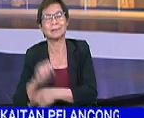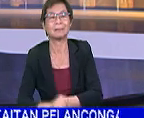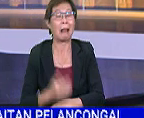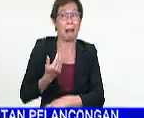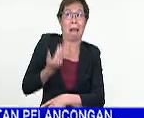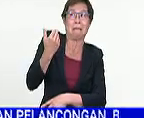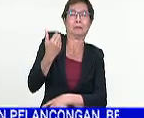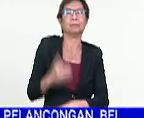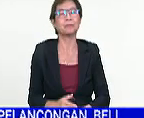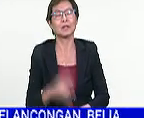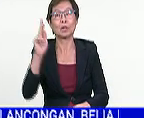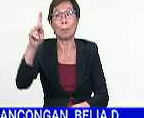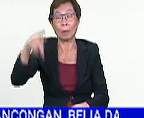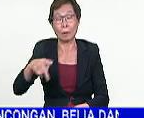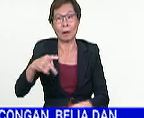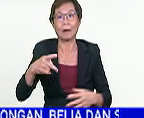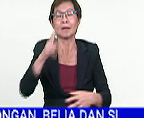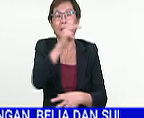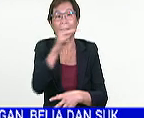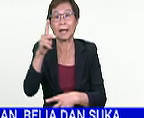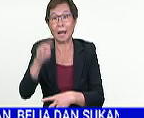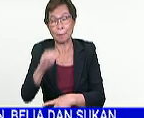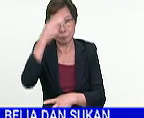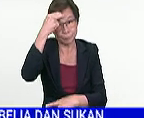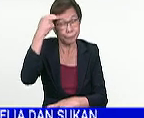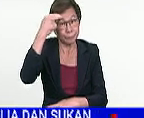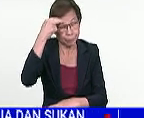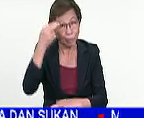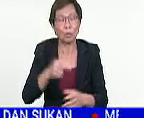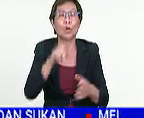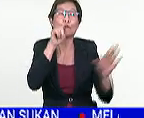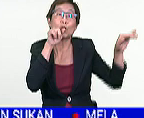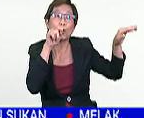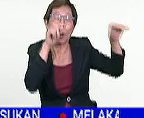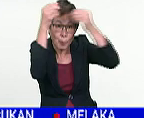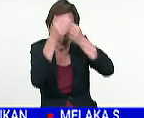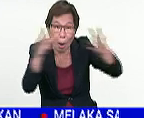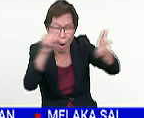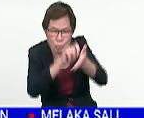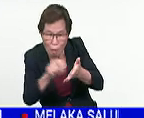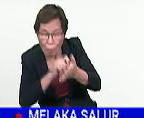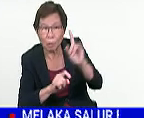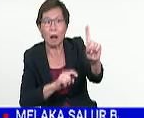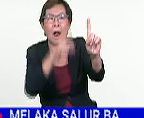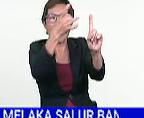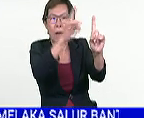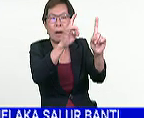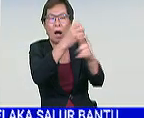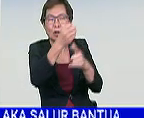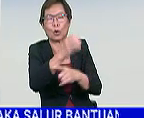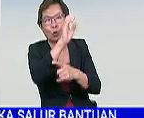kes ketua pengarah kesihatan Tan Sri Dr Nor hisham Abdullah menerusi Twitter memaklumkan 118 kes